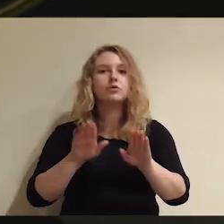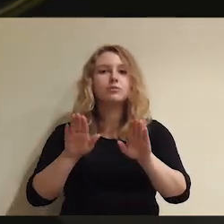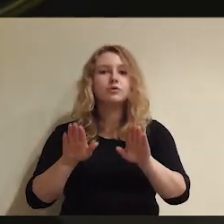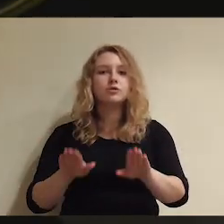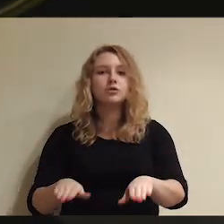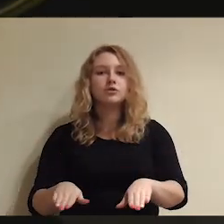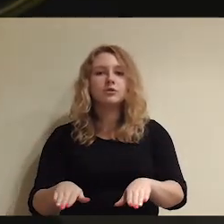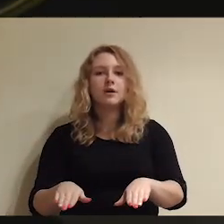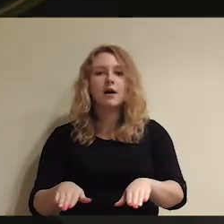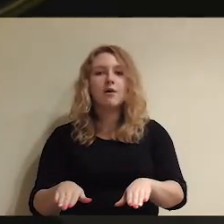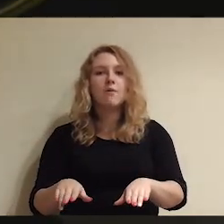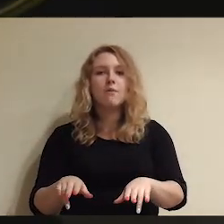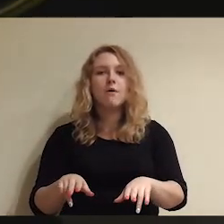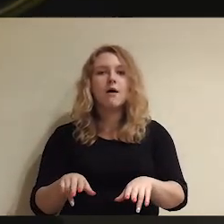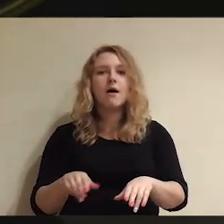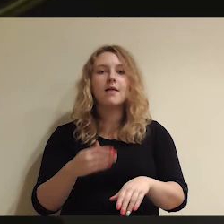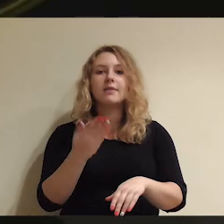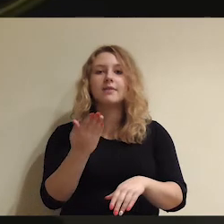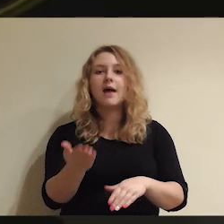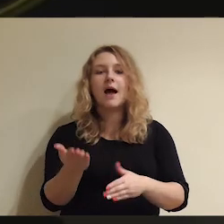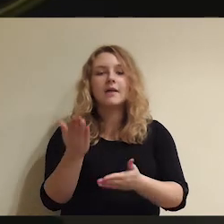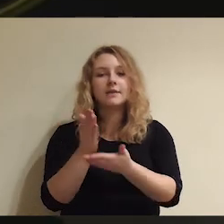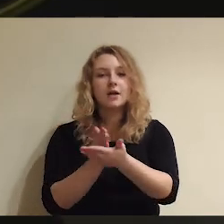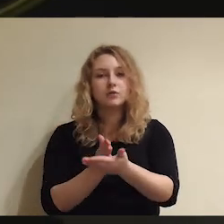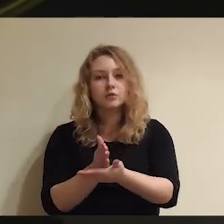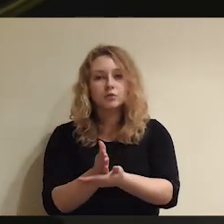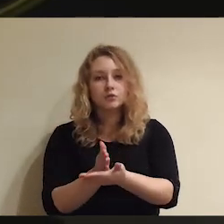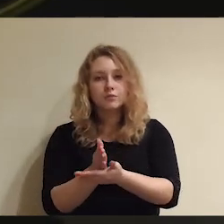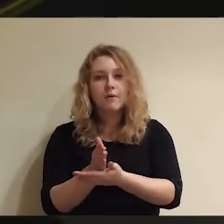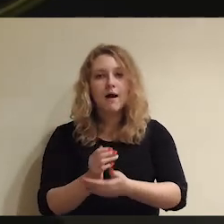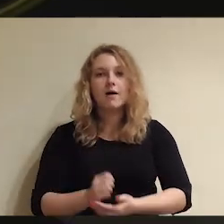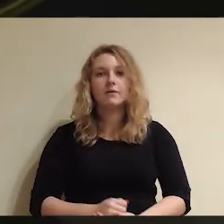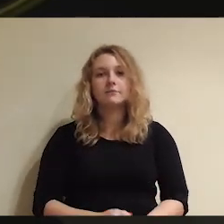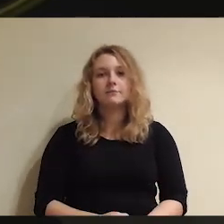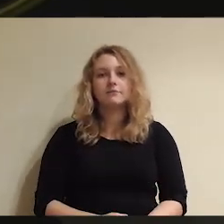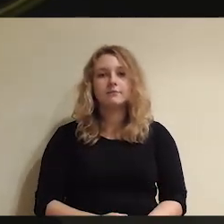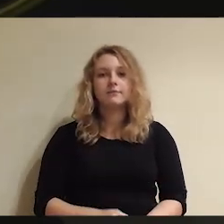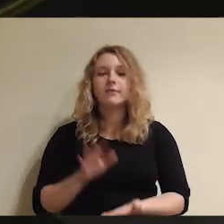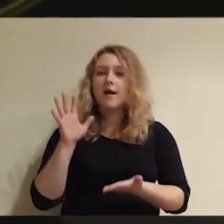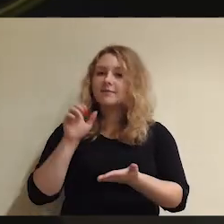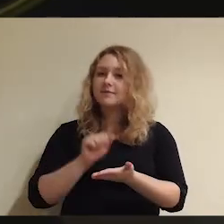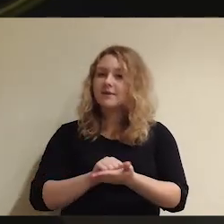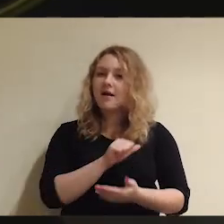Zostajesz ty i inni, którym została powierzona służba.